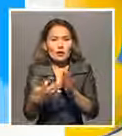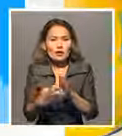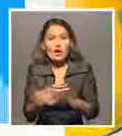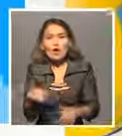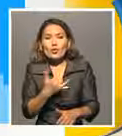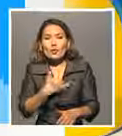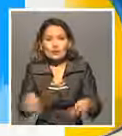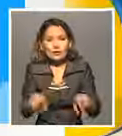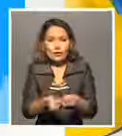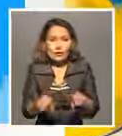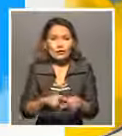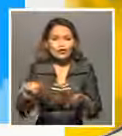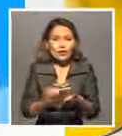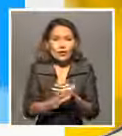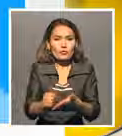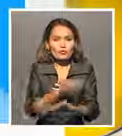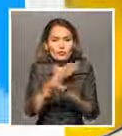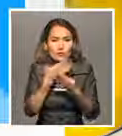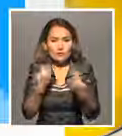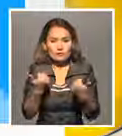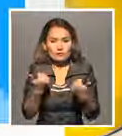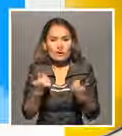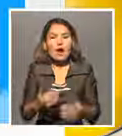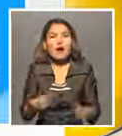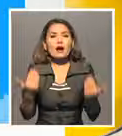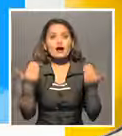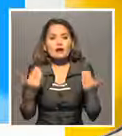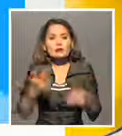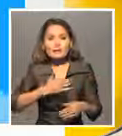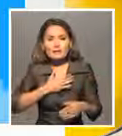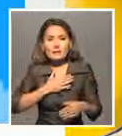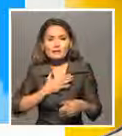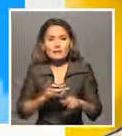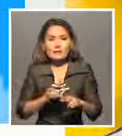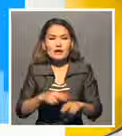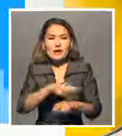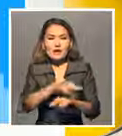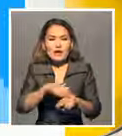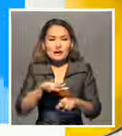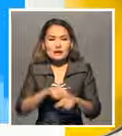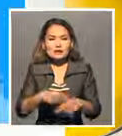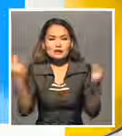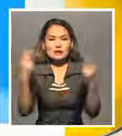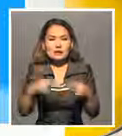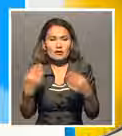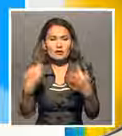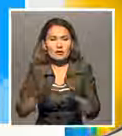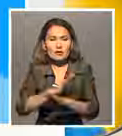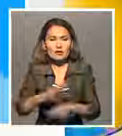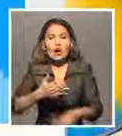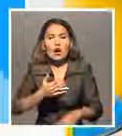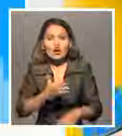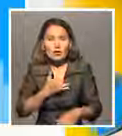дейін талай рет өткенбіз, бірақ мұндай қағаз талап етпеген. Қандай қаулы шықты деп сұрасақ, ешкім жауап бермейді. Жеміс-жидектеріміз бұзылып